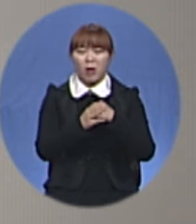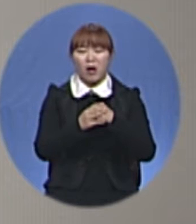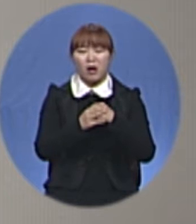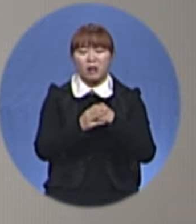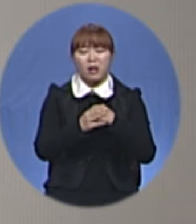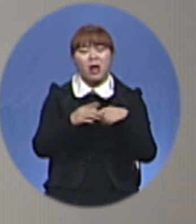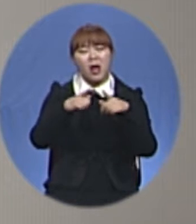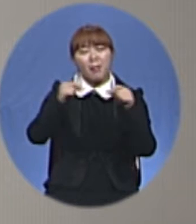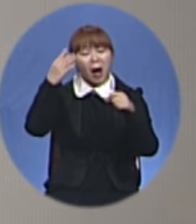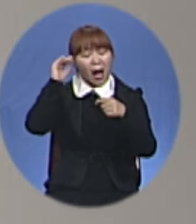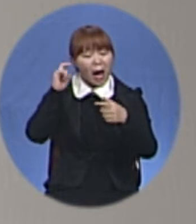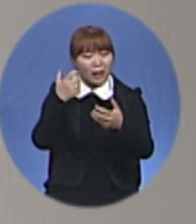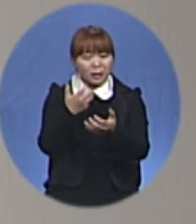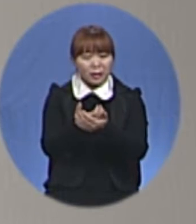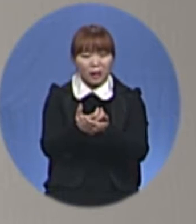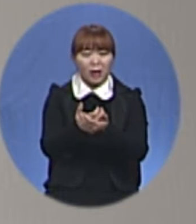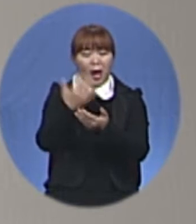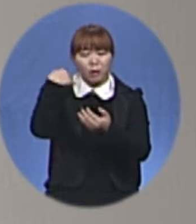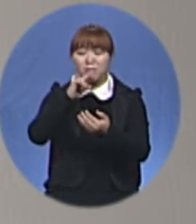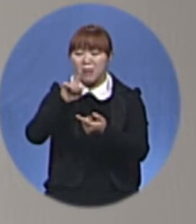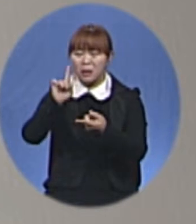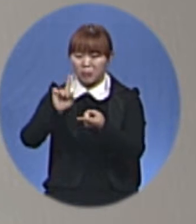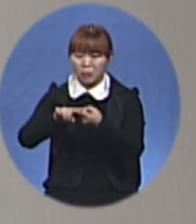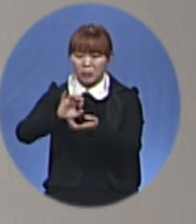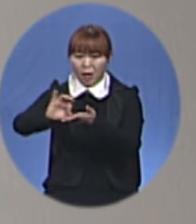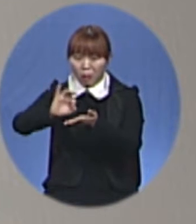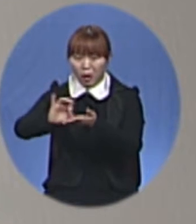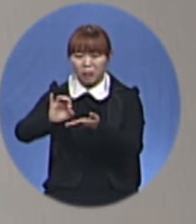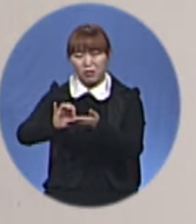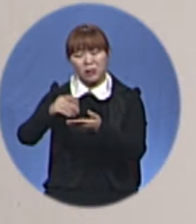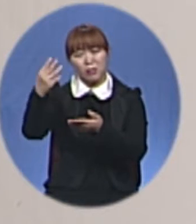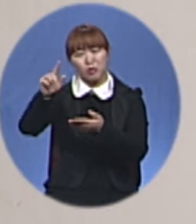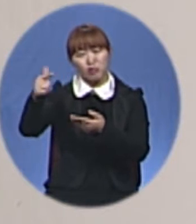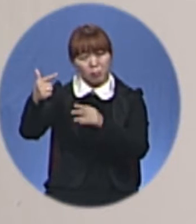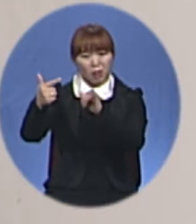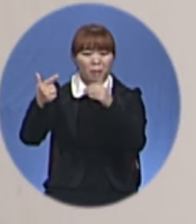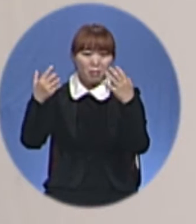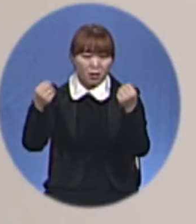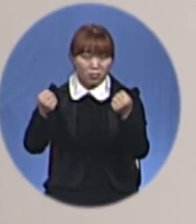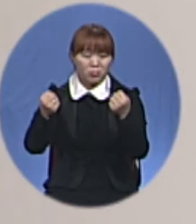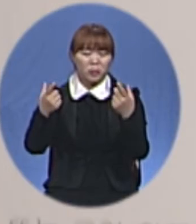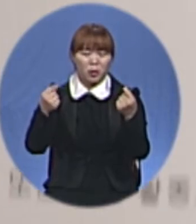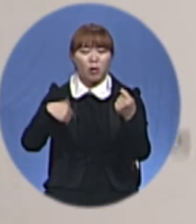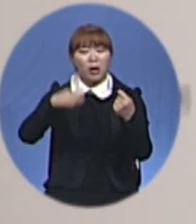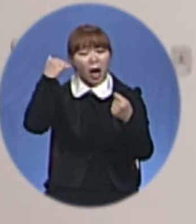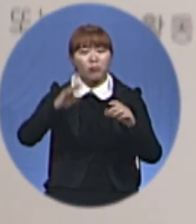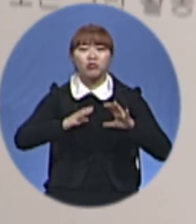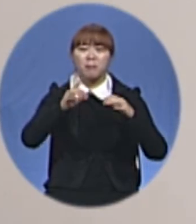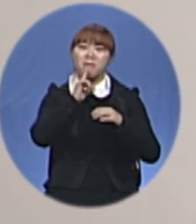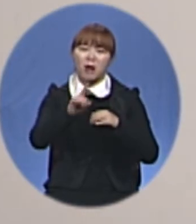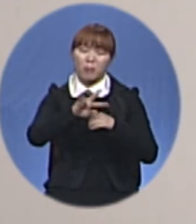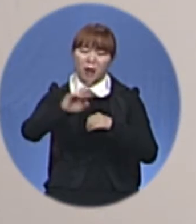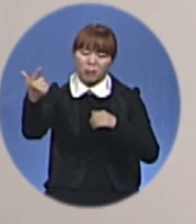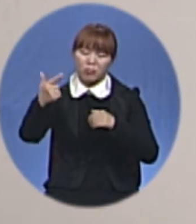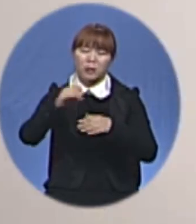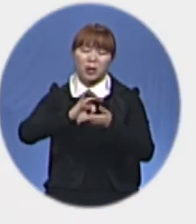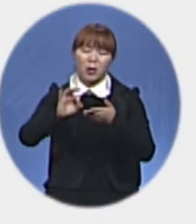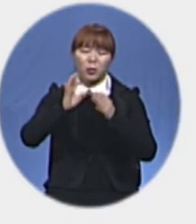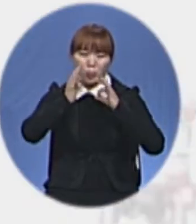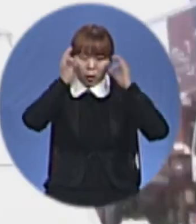한자가 한국어로 쓰이는 경우도 3,600여 개가 되는 것으로 나타나 우리말로 고쳐 쓰는 노력이 필요해